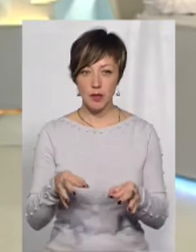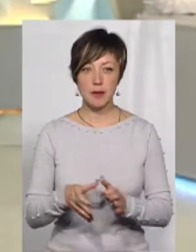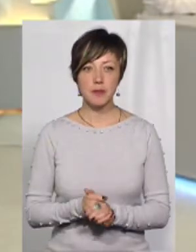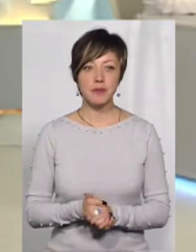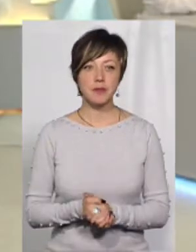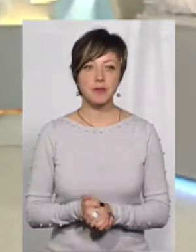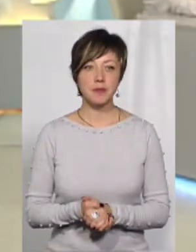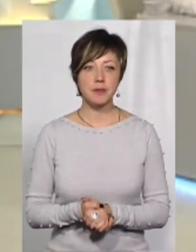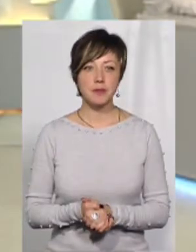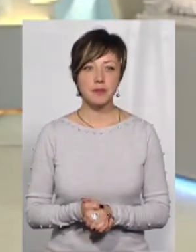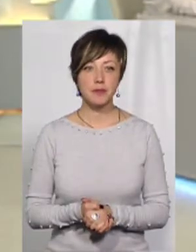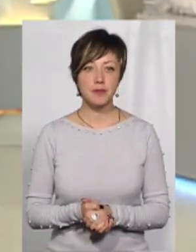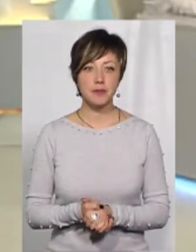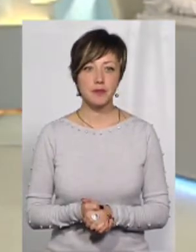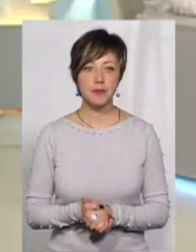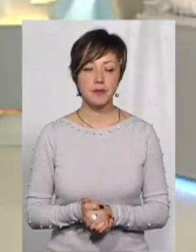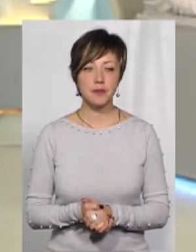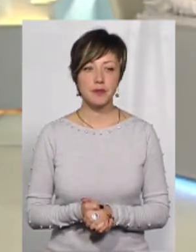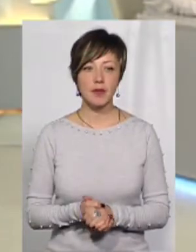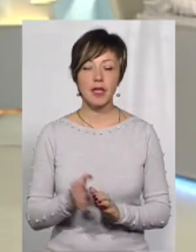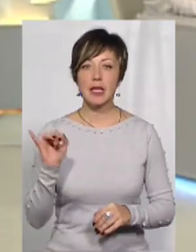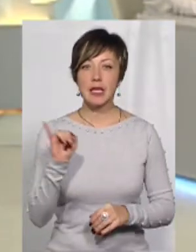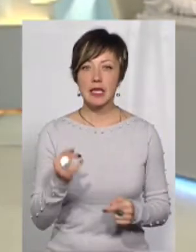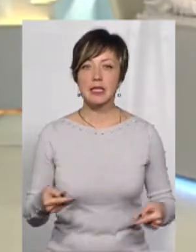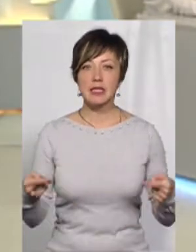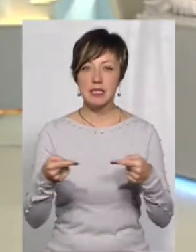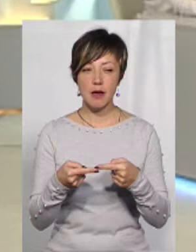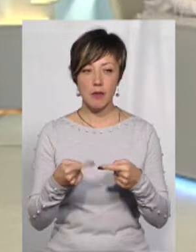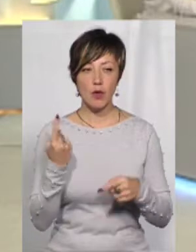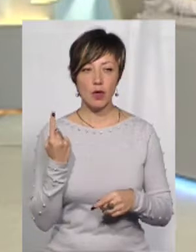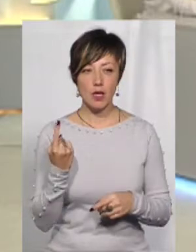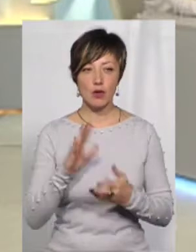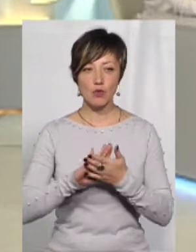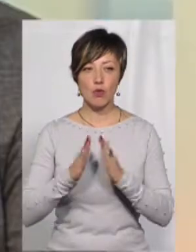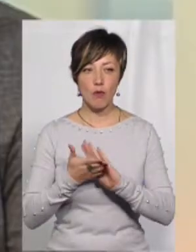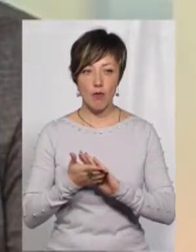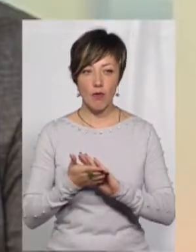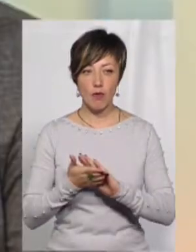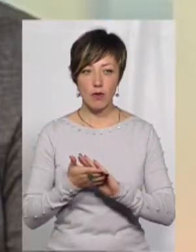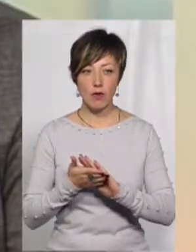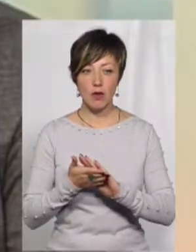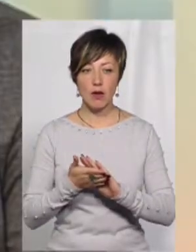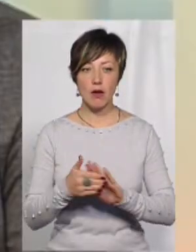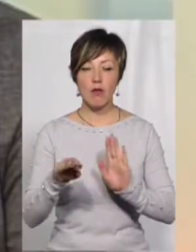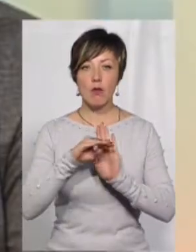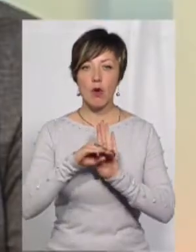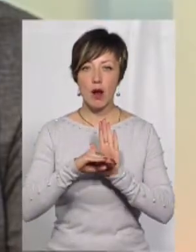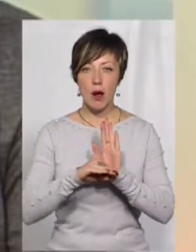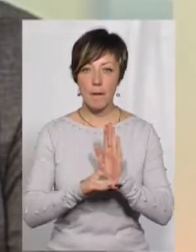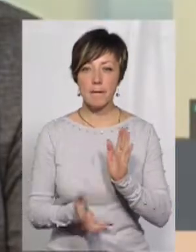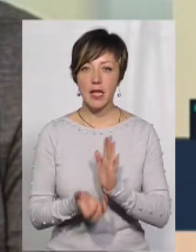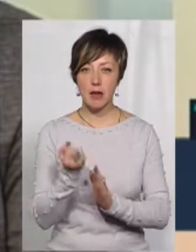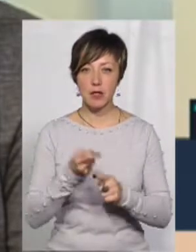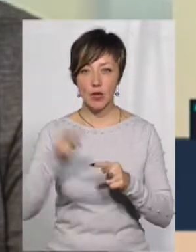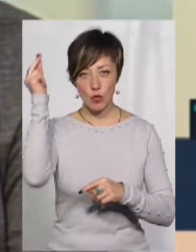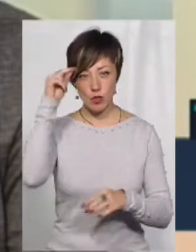розвитку місцевого самоврядування, і саме однією з умов в програмі підтримки цих